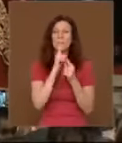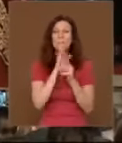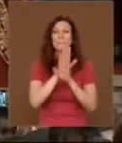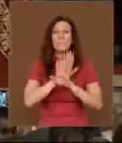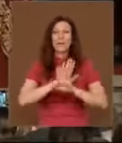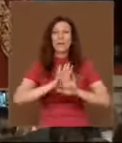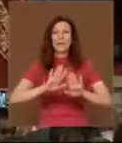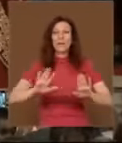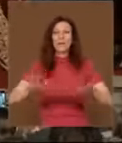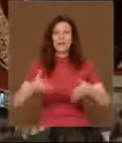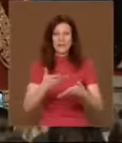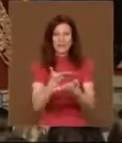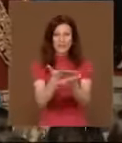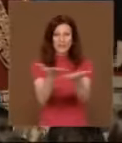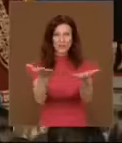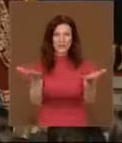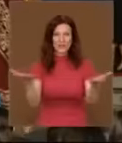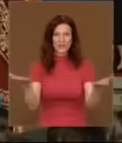Мир се.